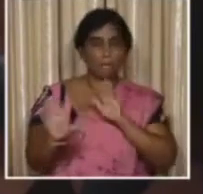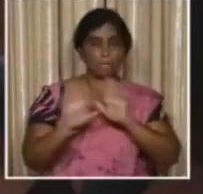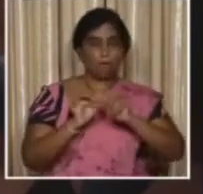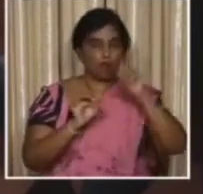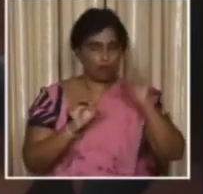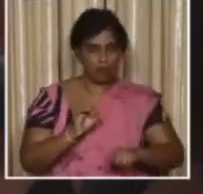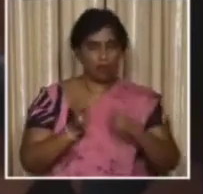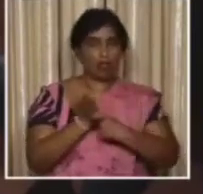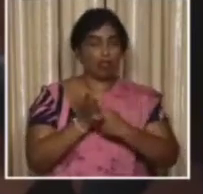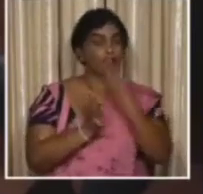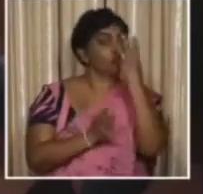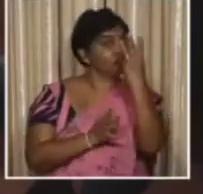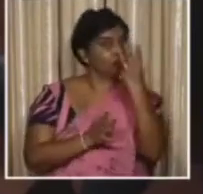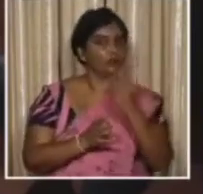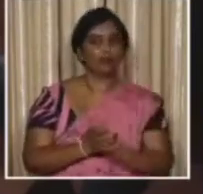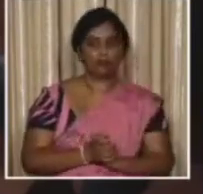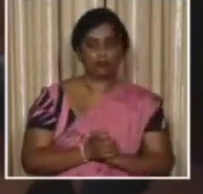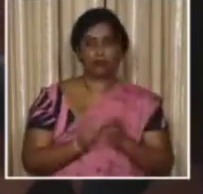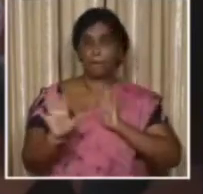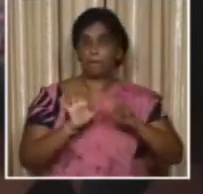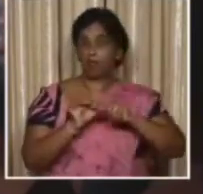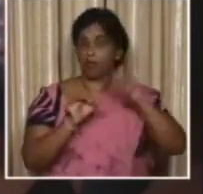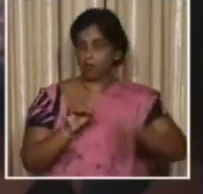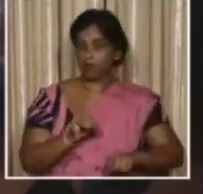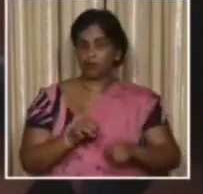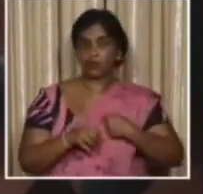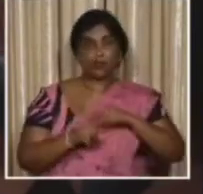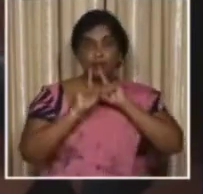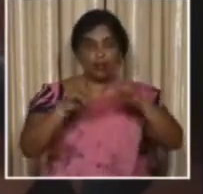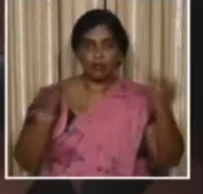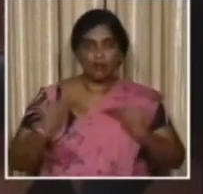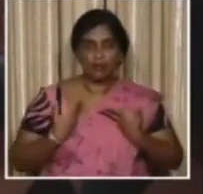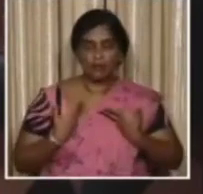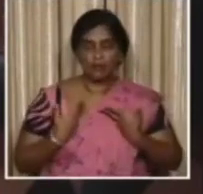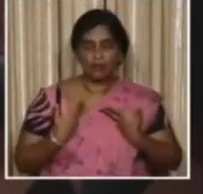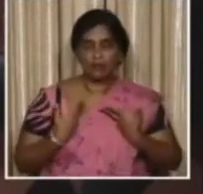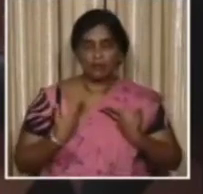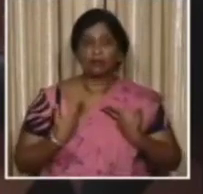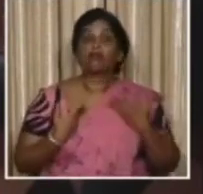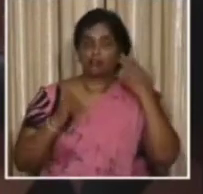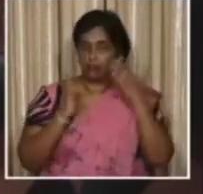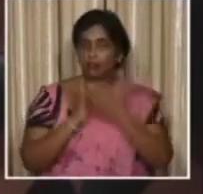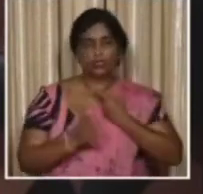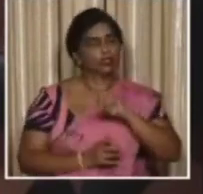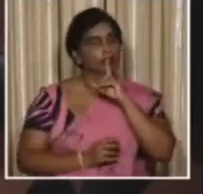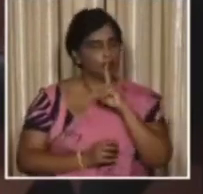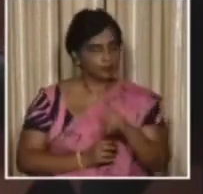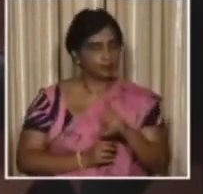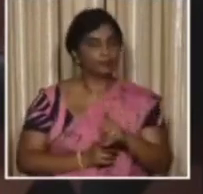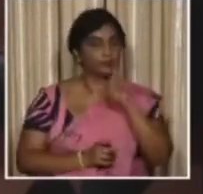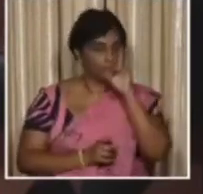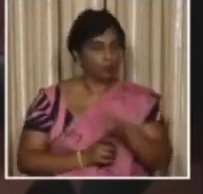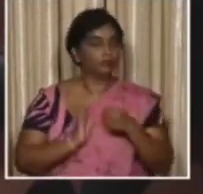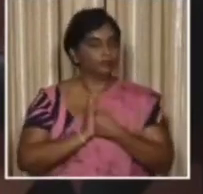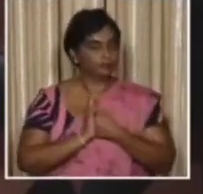mata kuji dene rana tunggal tunggu dene kitiya eka kala ke pala kamandali te ewa beda kian berde mesa bawi e pilih mata pikila tibino enisa